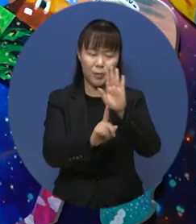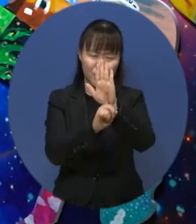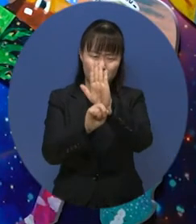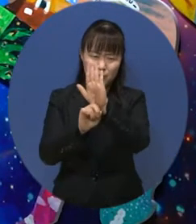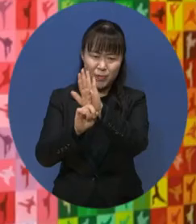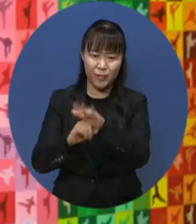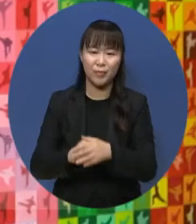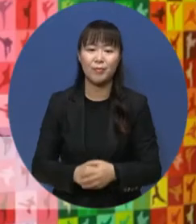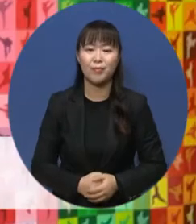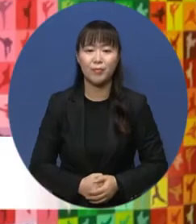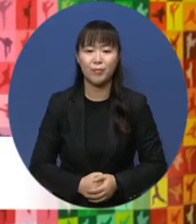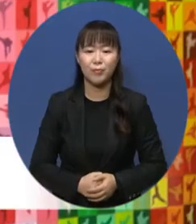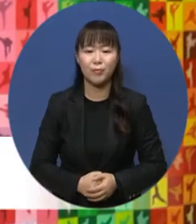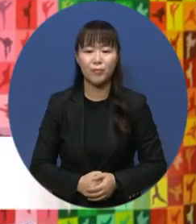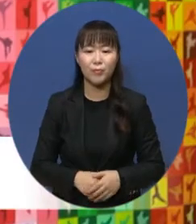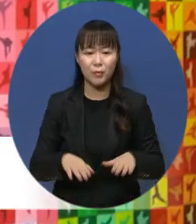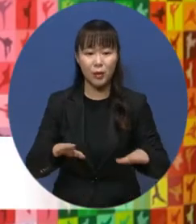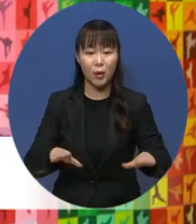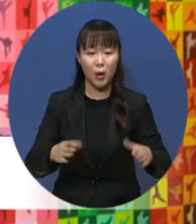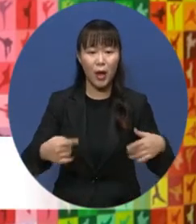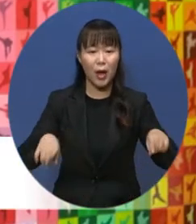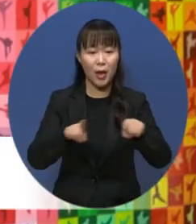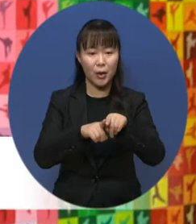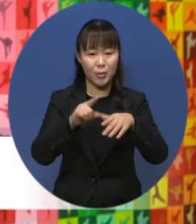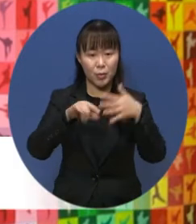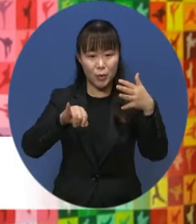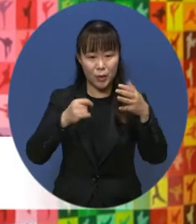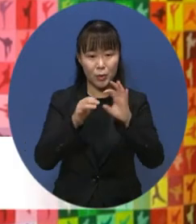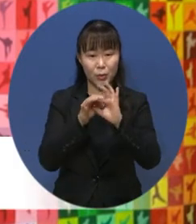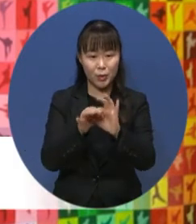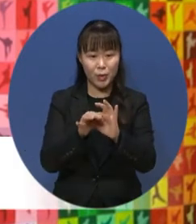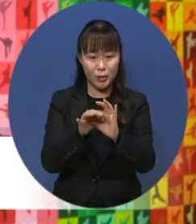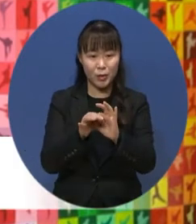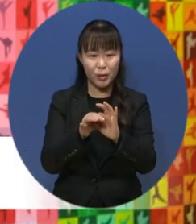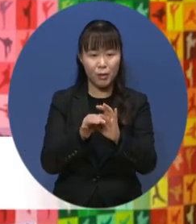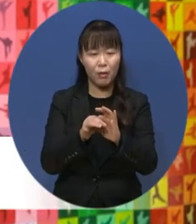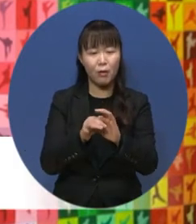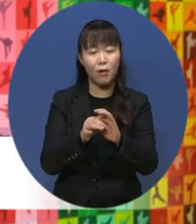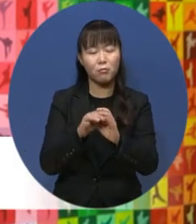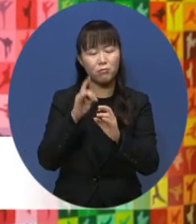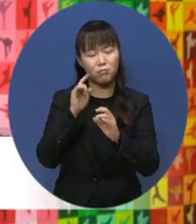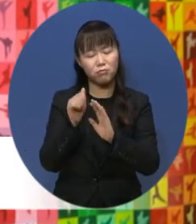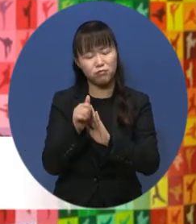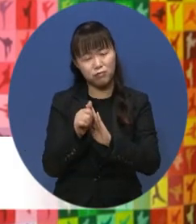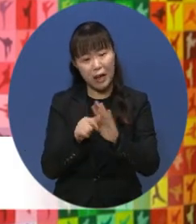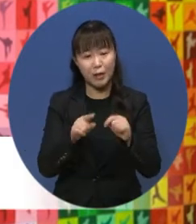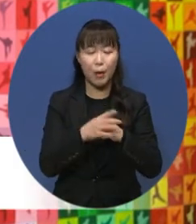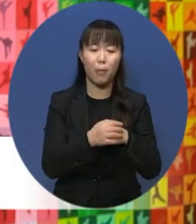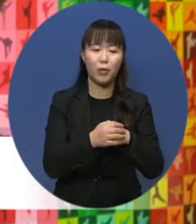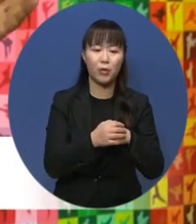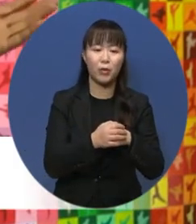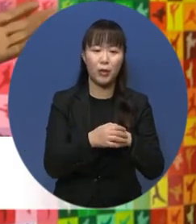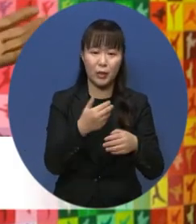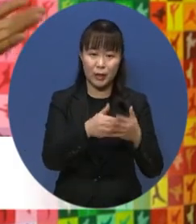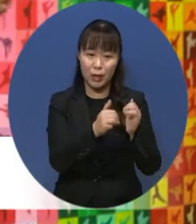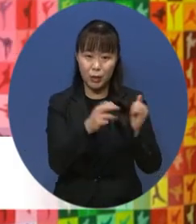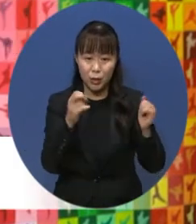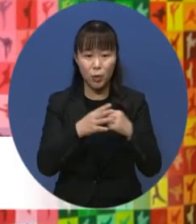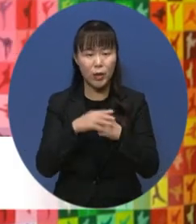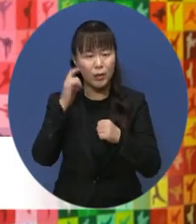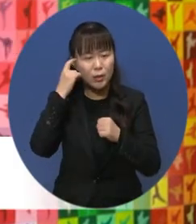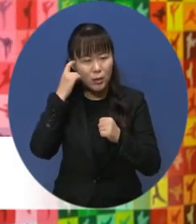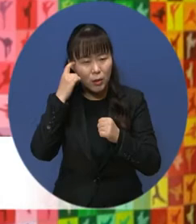합니다. 네, 이번 공부 프로젝트로 인해서 의기소침해 있는 저희 작가들도 그렇고 이런